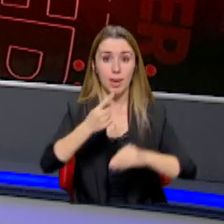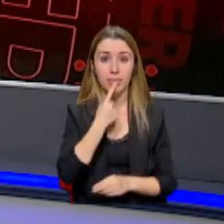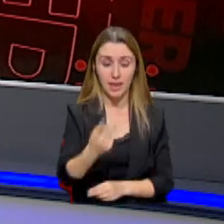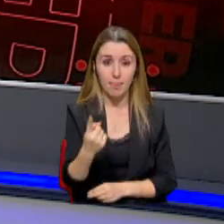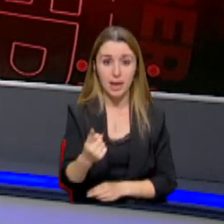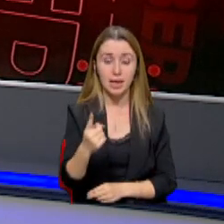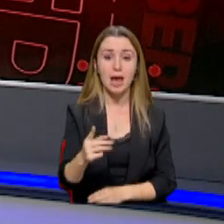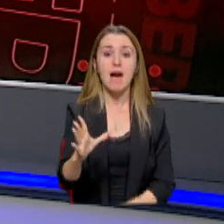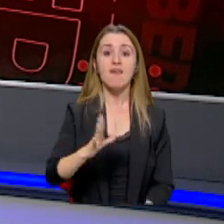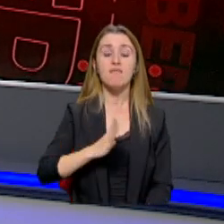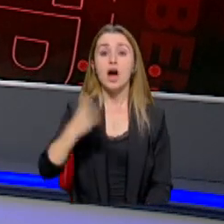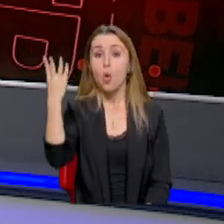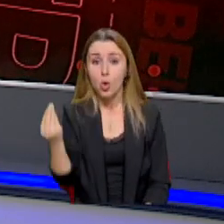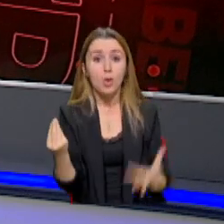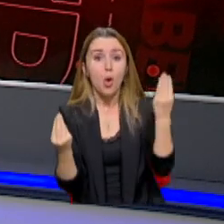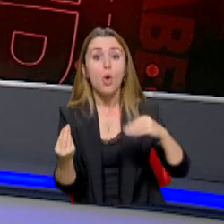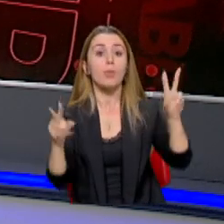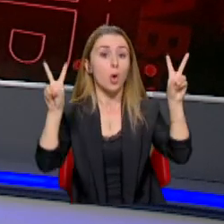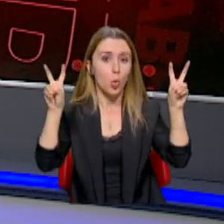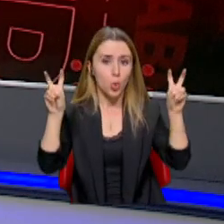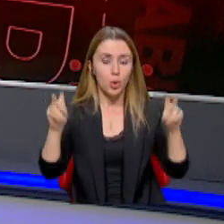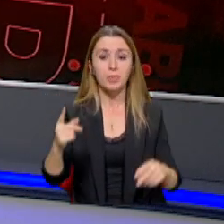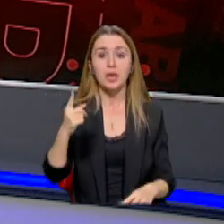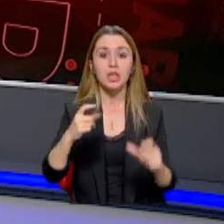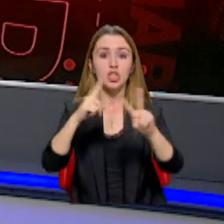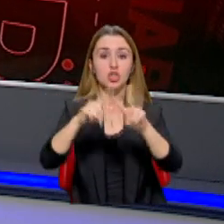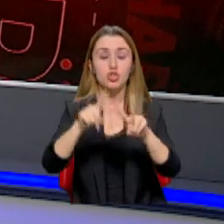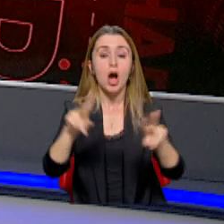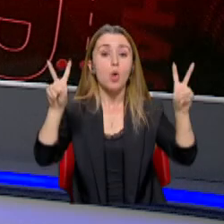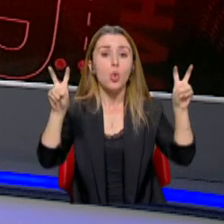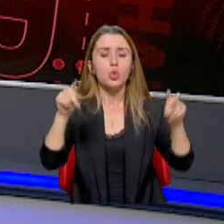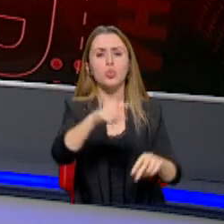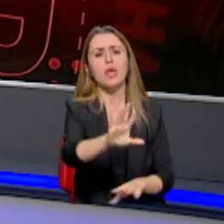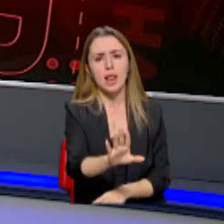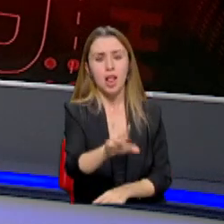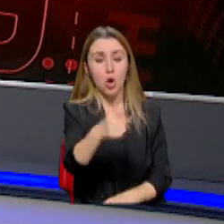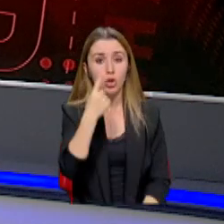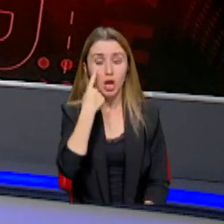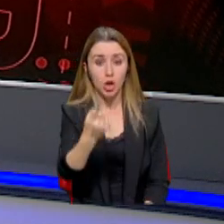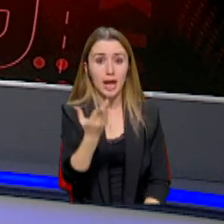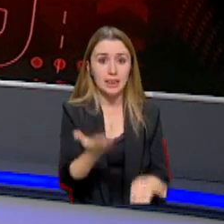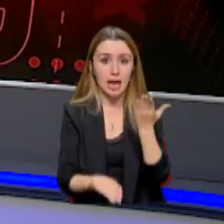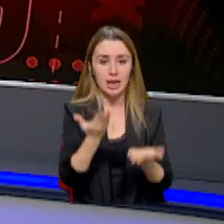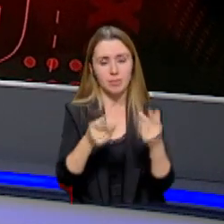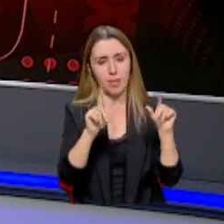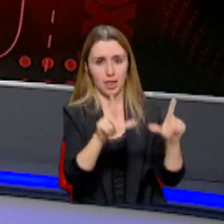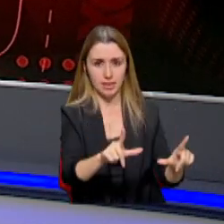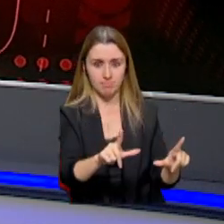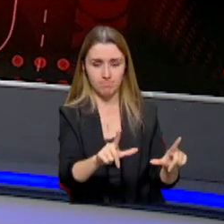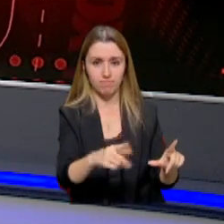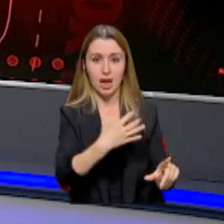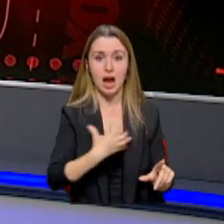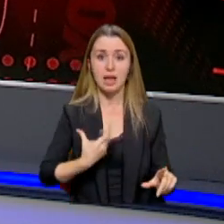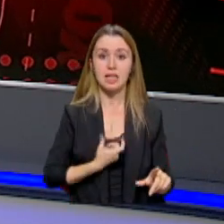var olma olmama meselesidir Can Atalay meselesi hiç değildir ona göre değerlendirmek gerekir